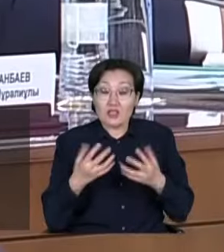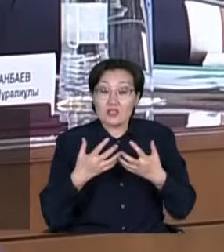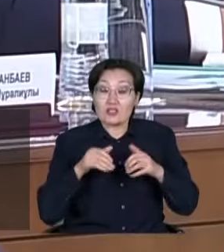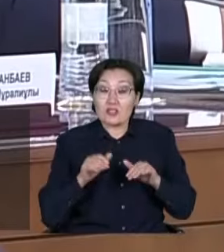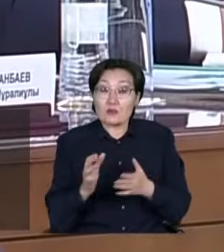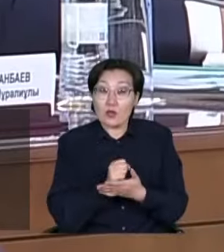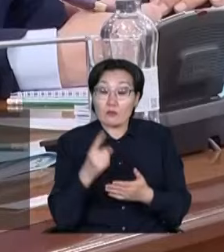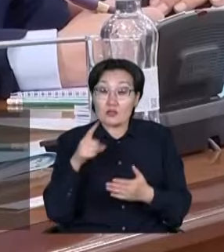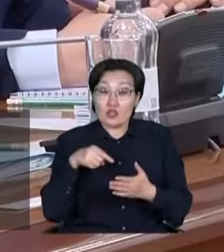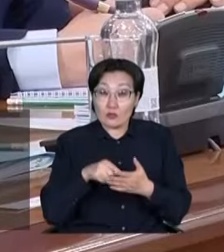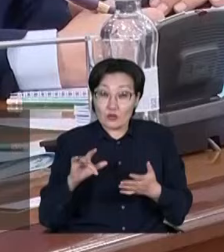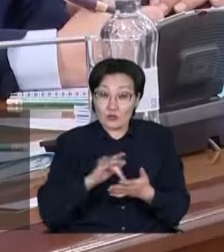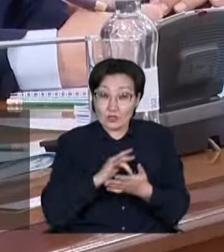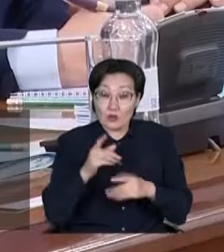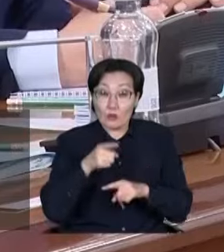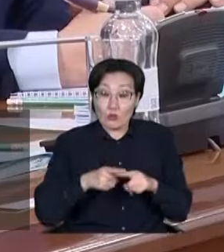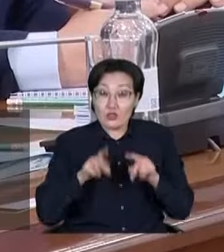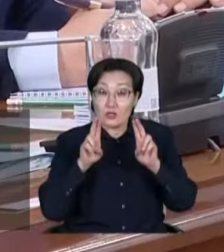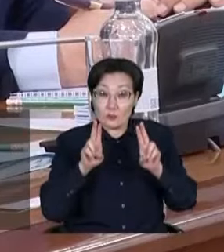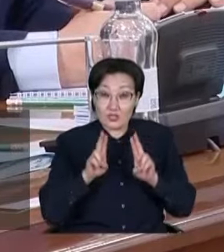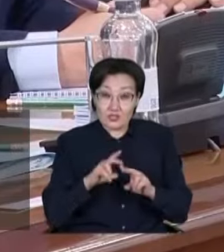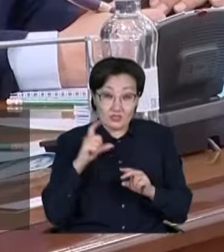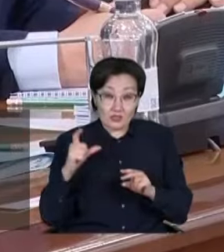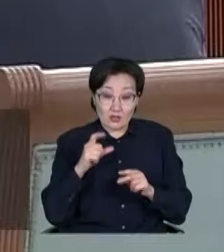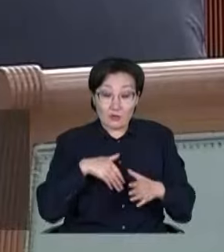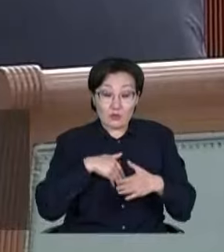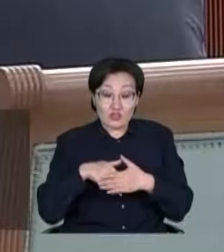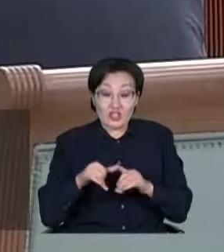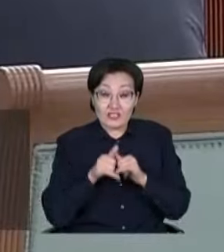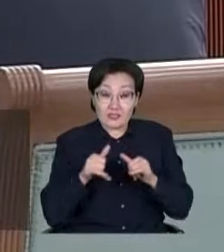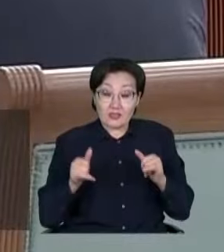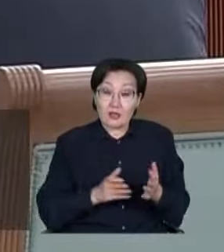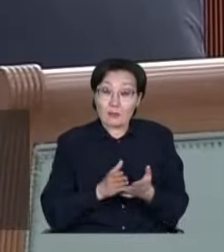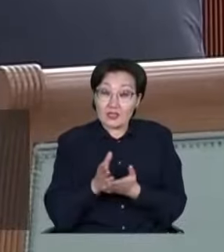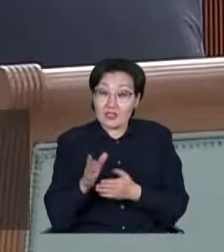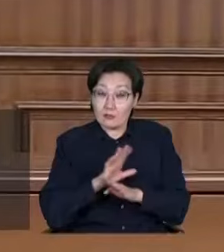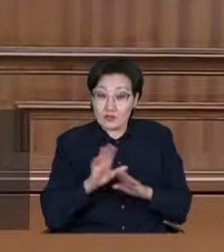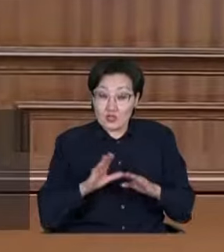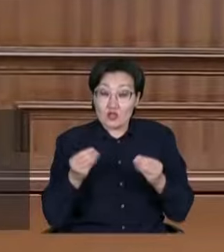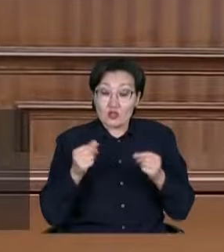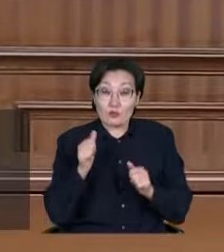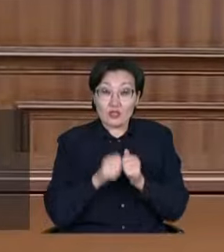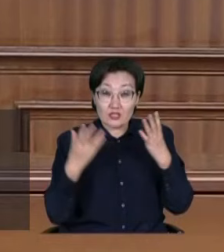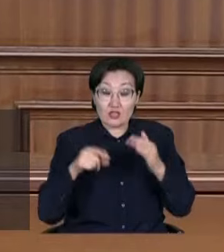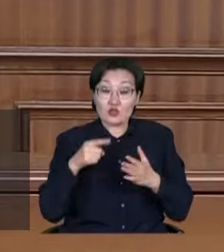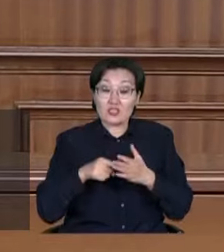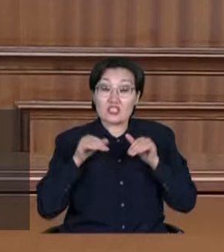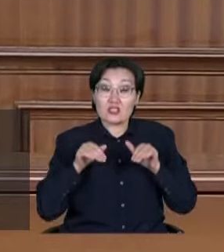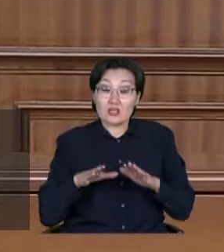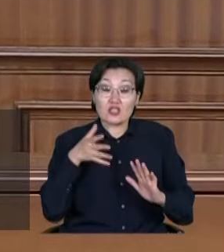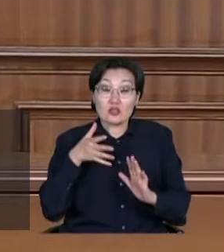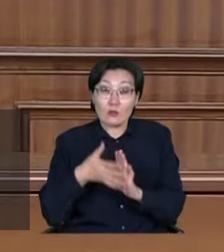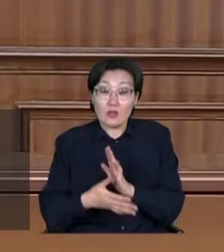таппаған тағы бір мәселе бюджетті бөлу тәртібі. Ол экономикалық белсенділікті арттыруға бағытталмаған. Қаражат күнделікті мәселелерді шешуге